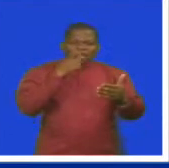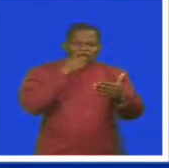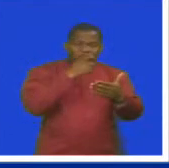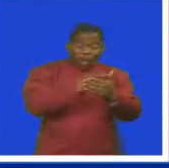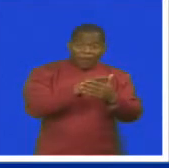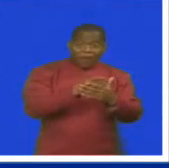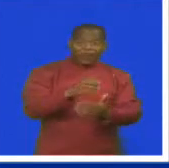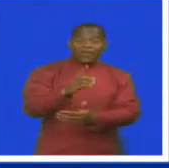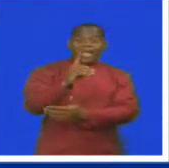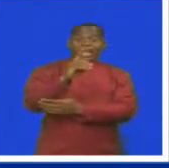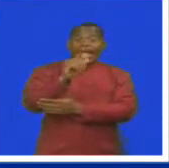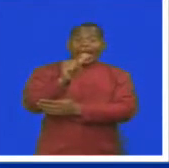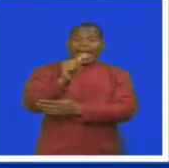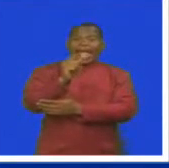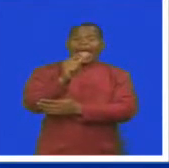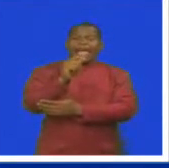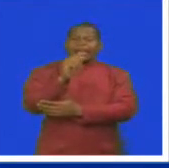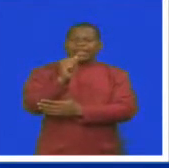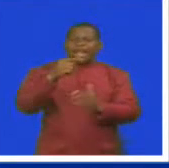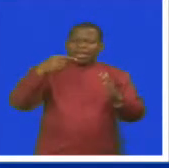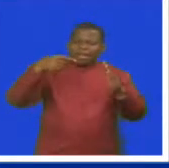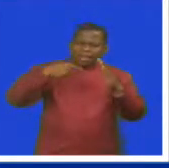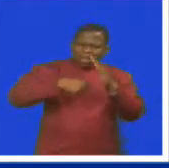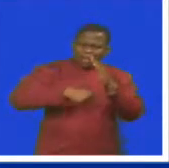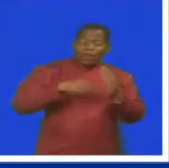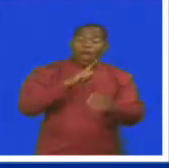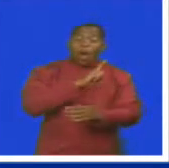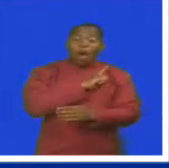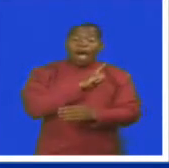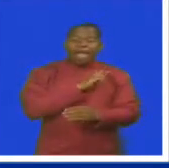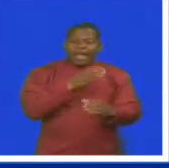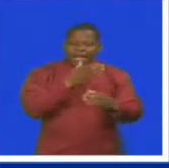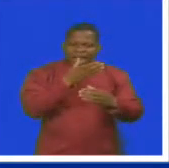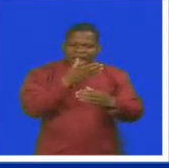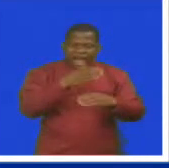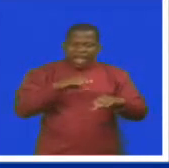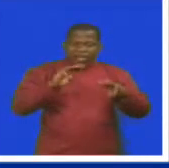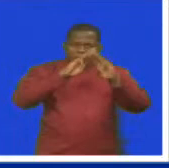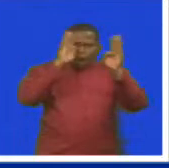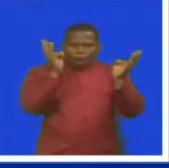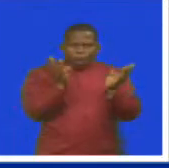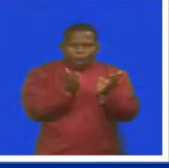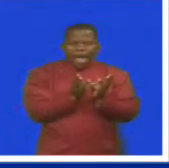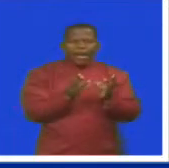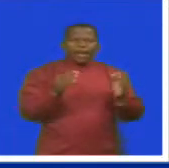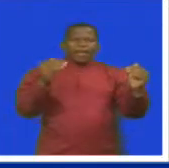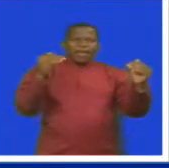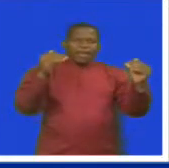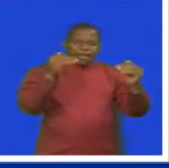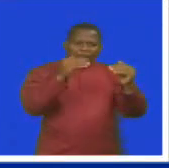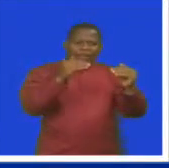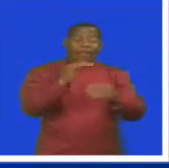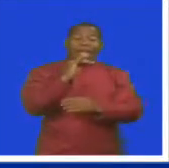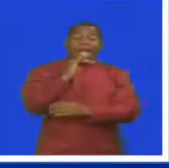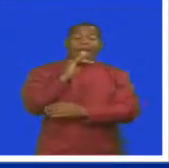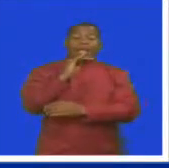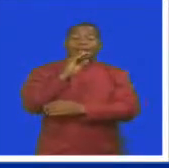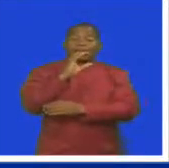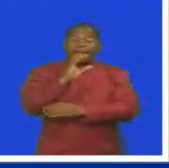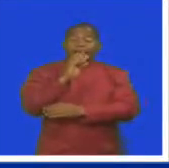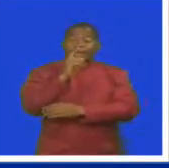live libambe emazinga emhlaba kute kuchumana. Khumalo bekhuluma ngesikhathi avakashele emahhovisi alelibandla embabane lomuhla.